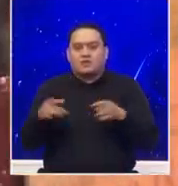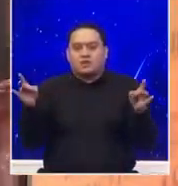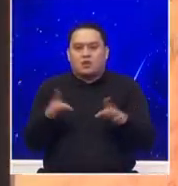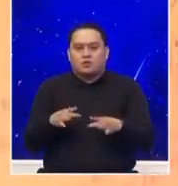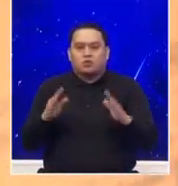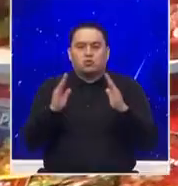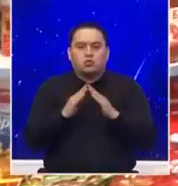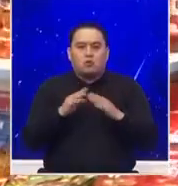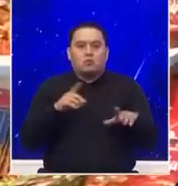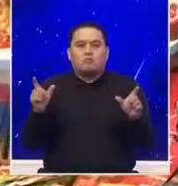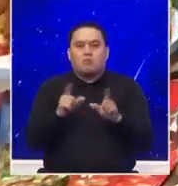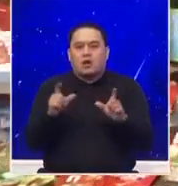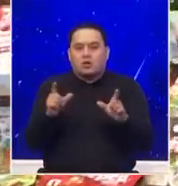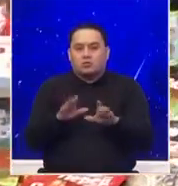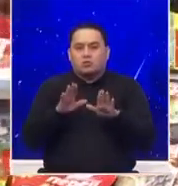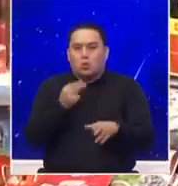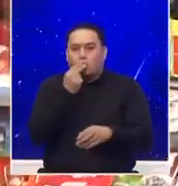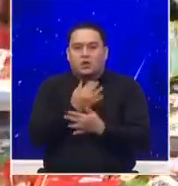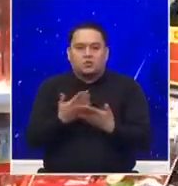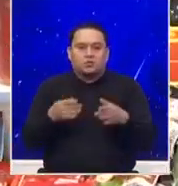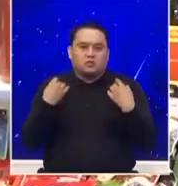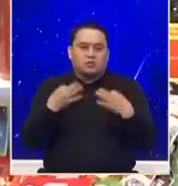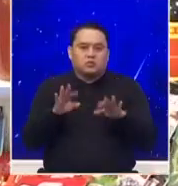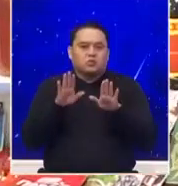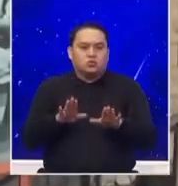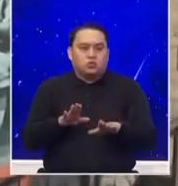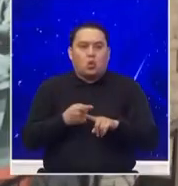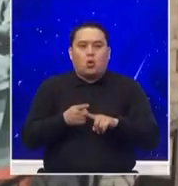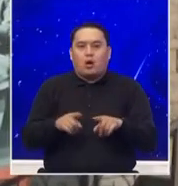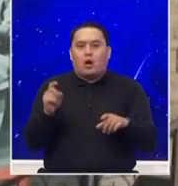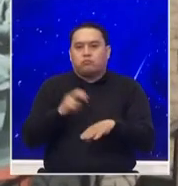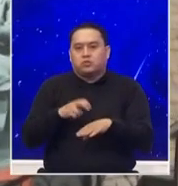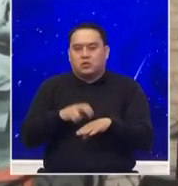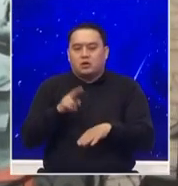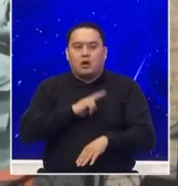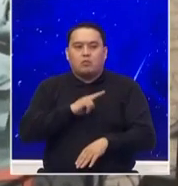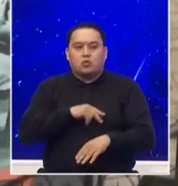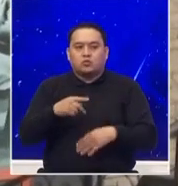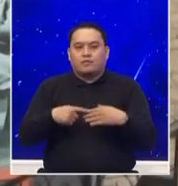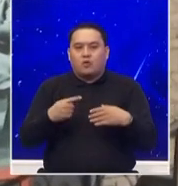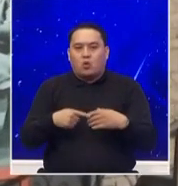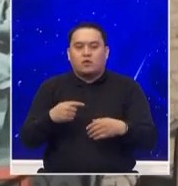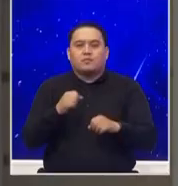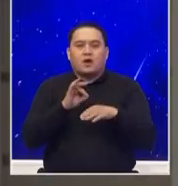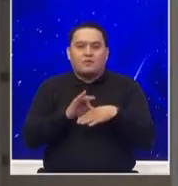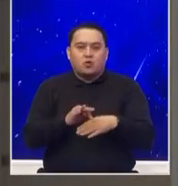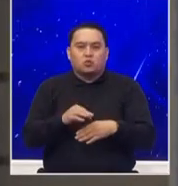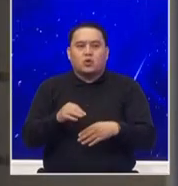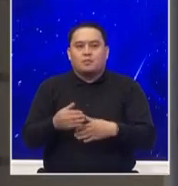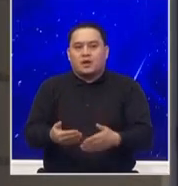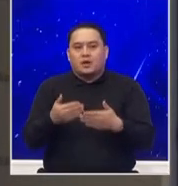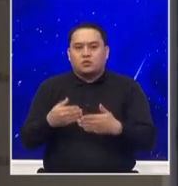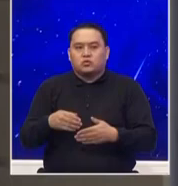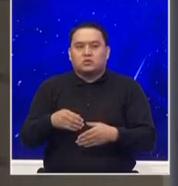торговых домов и магазинов, за исключением продуктовых. Локдаун не коснулся аптек. А вот работа салонов красоты ведется строго по